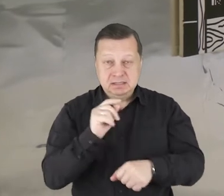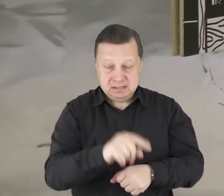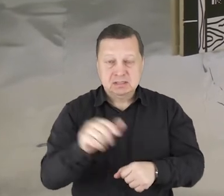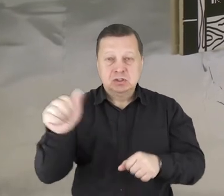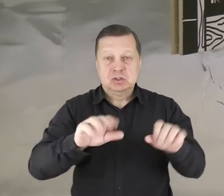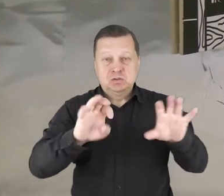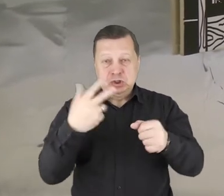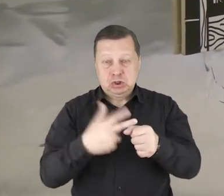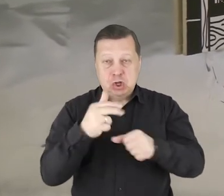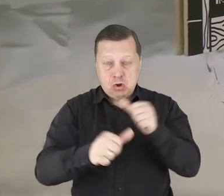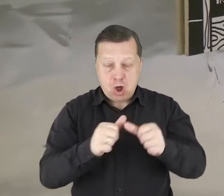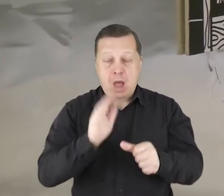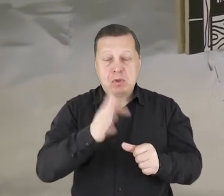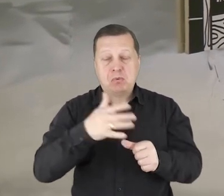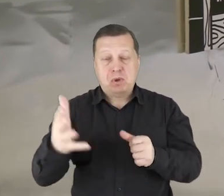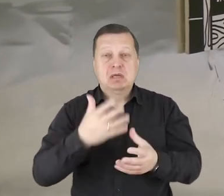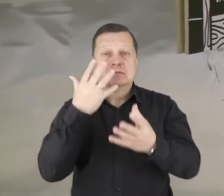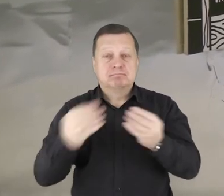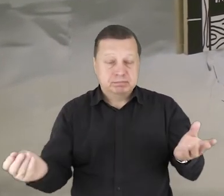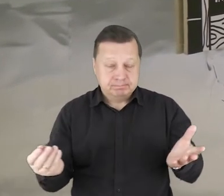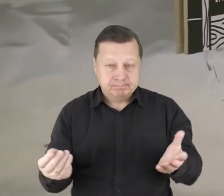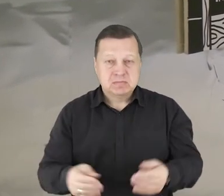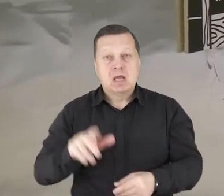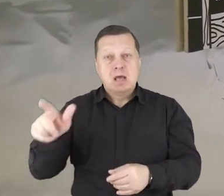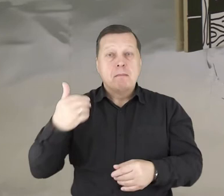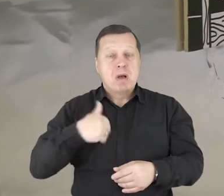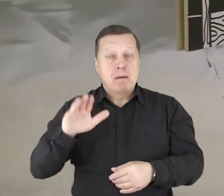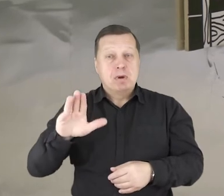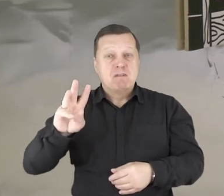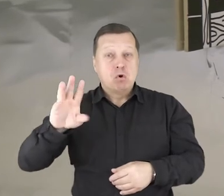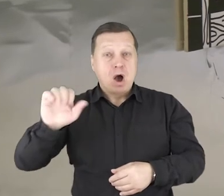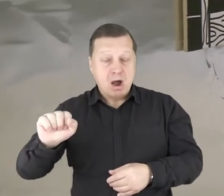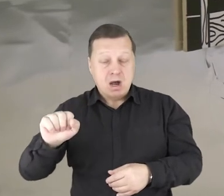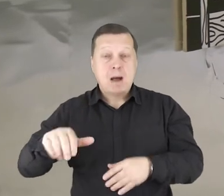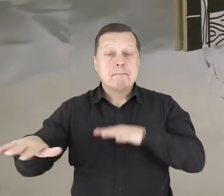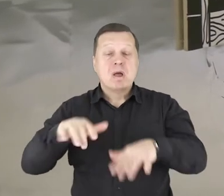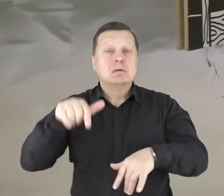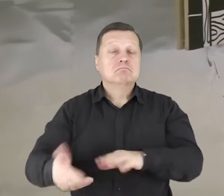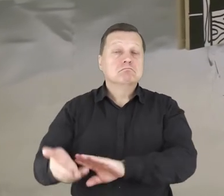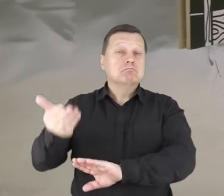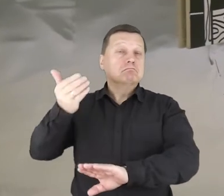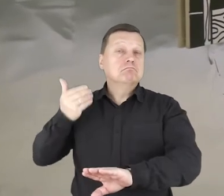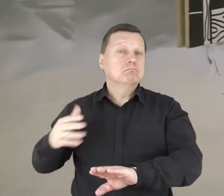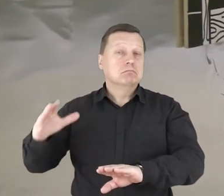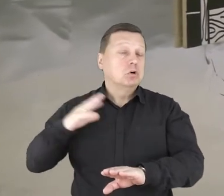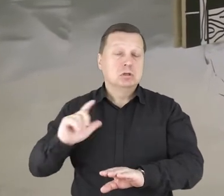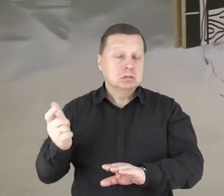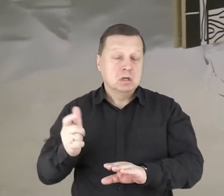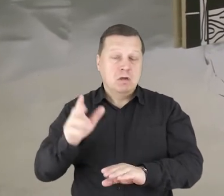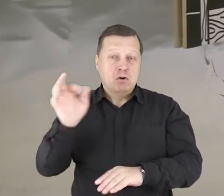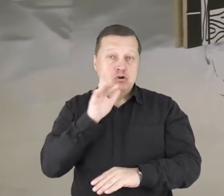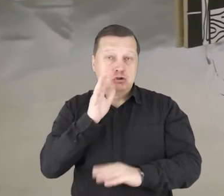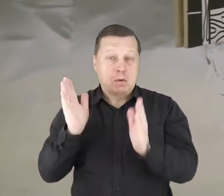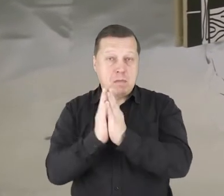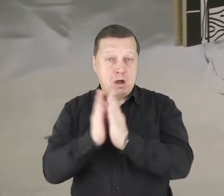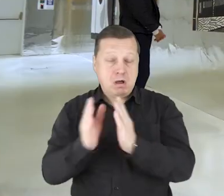latach 30. ją stracił, oraz to, że bielskie BWA stało na miejscu dawnej